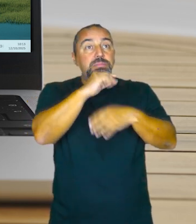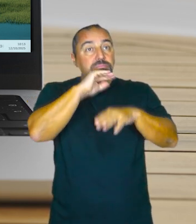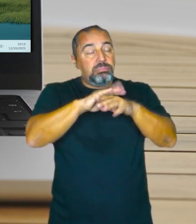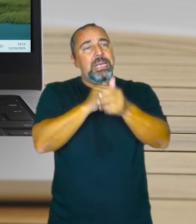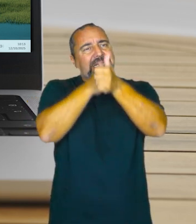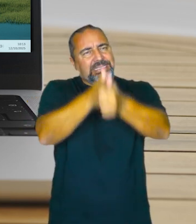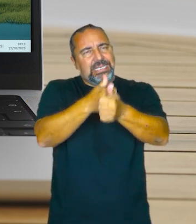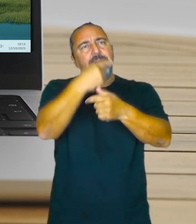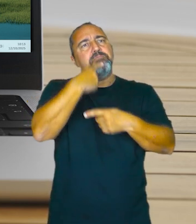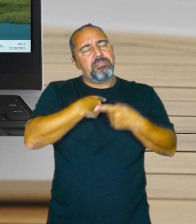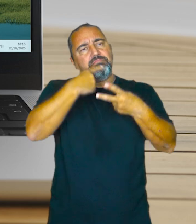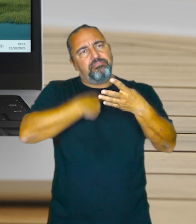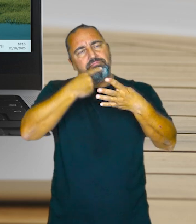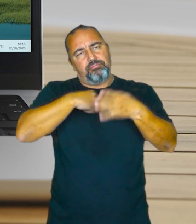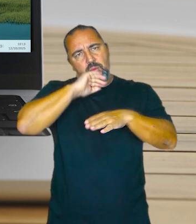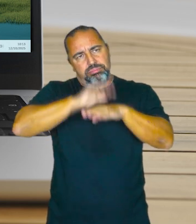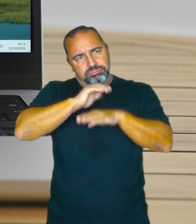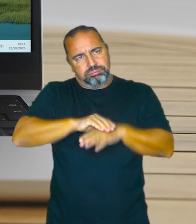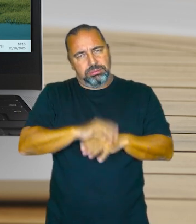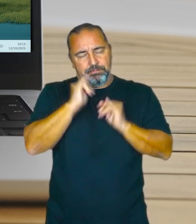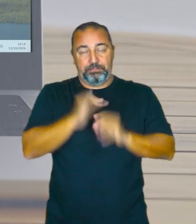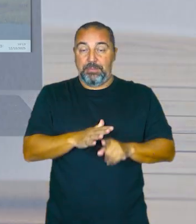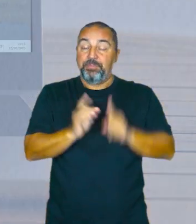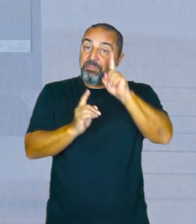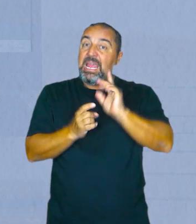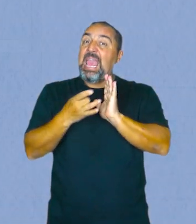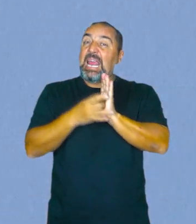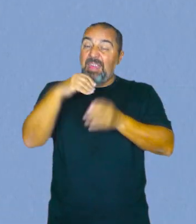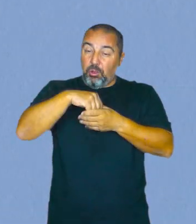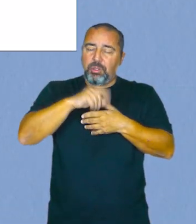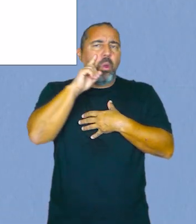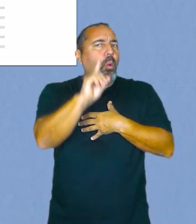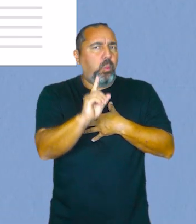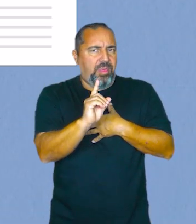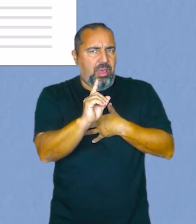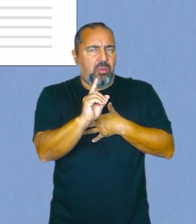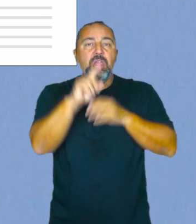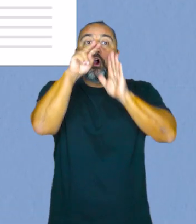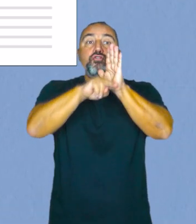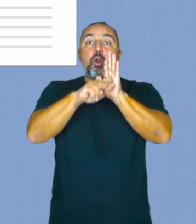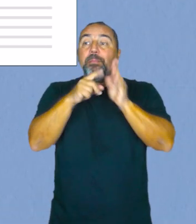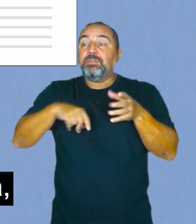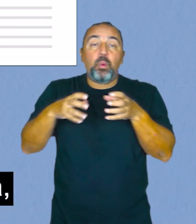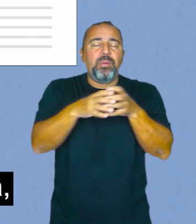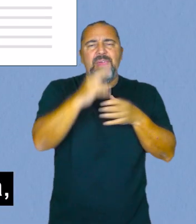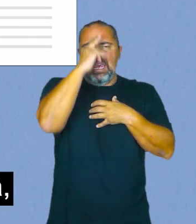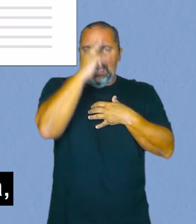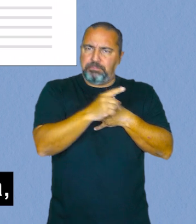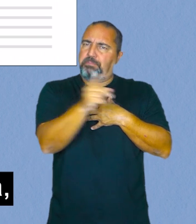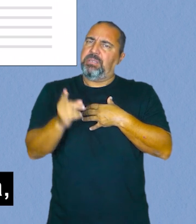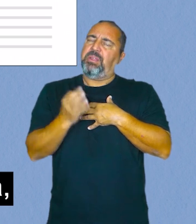bat eta jarraitu agertzen joango diren jarraibideei. Gogoratu, edukiaren kalitatea zaintzea